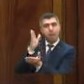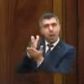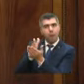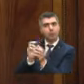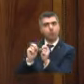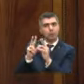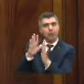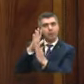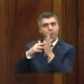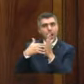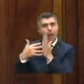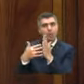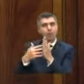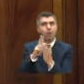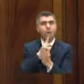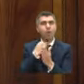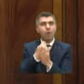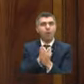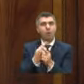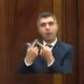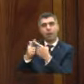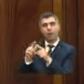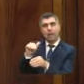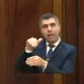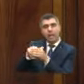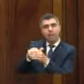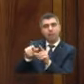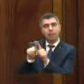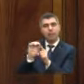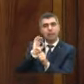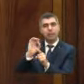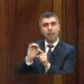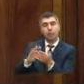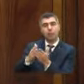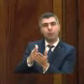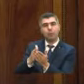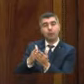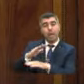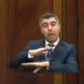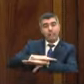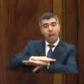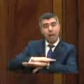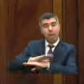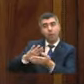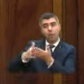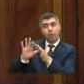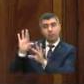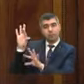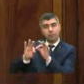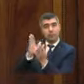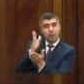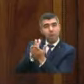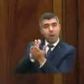الانتخابي الذي نص على تمسك حزبكم بالمشروعية الدستورية واحترام الاختيار الديمقراطي، غير